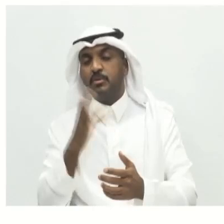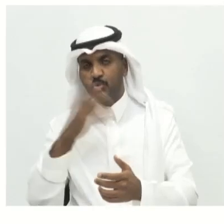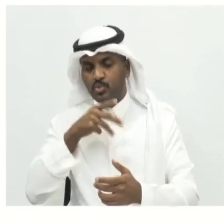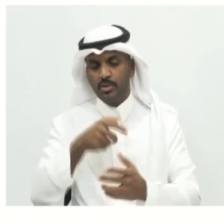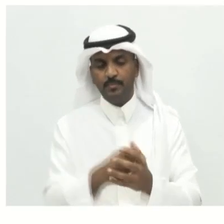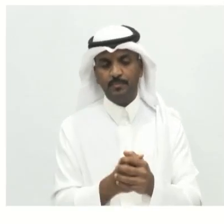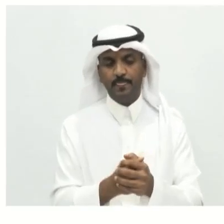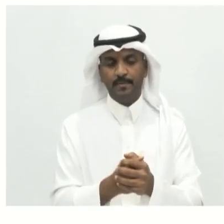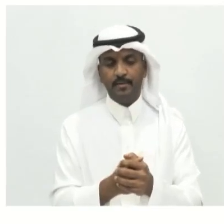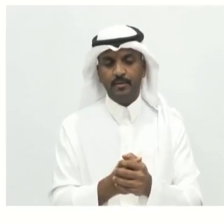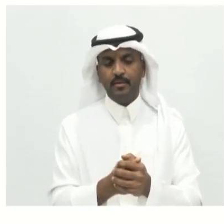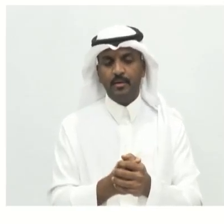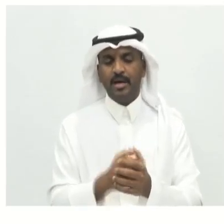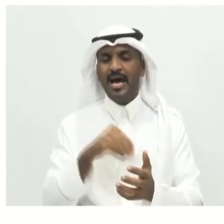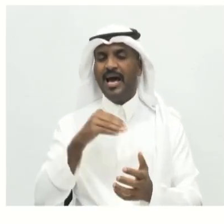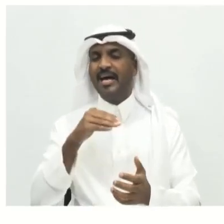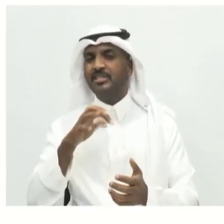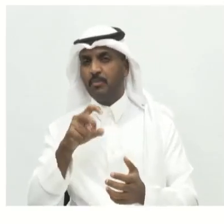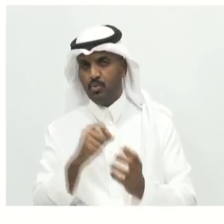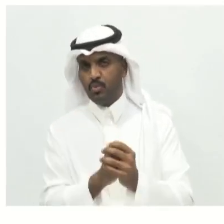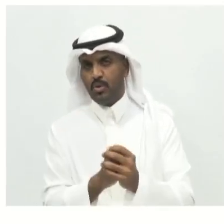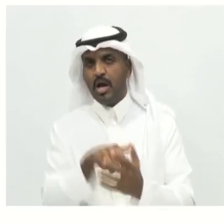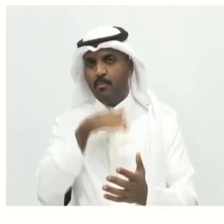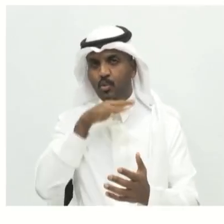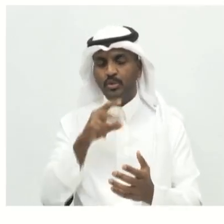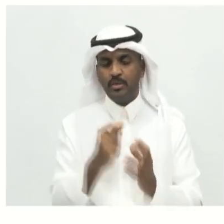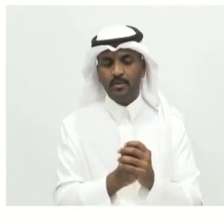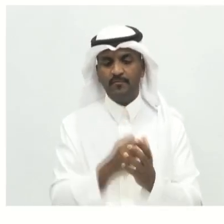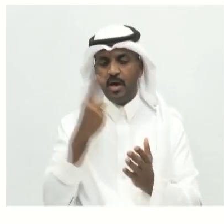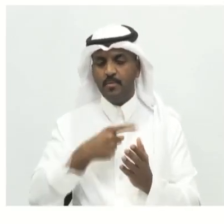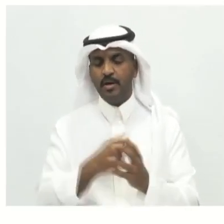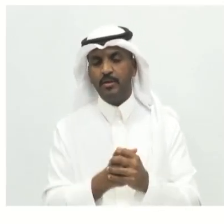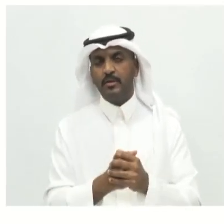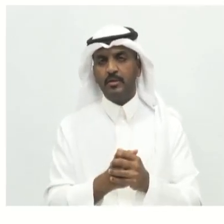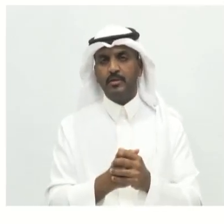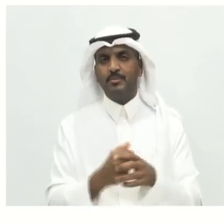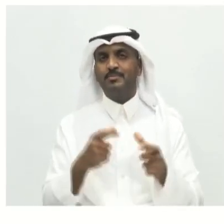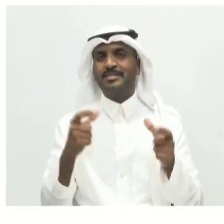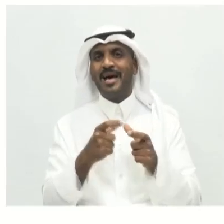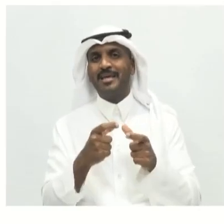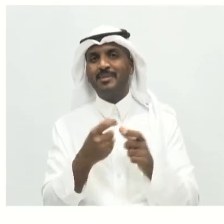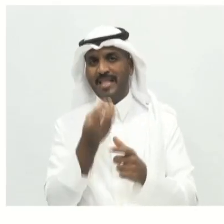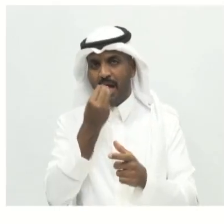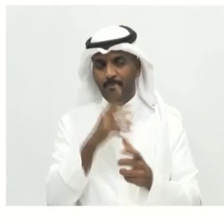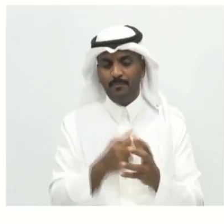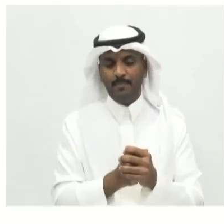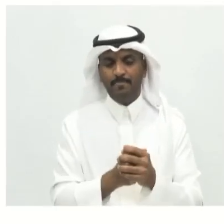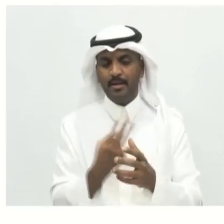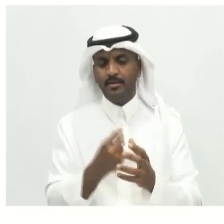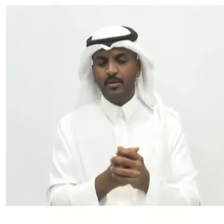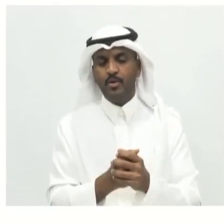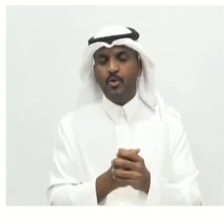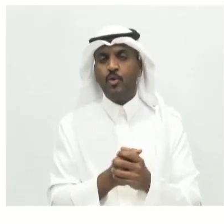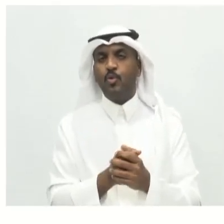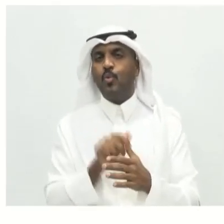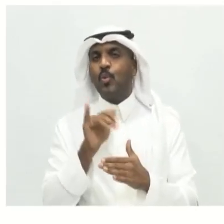وسلم حجمه ابو طيبه فامر له بصاعين من طعام وكلم